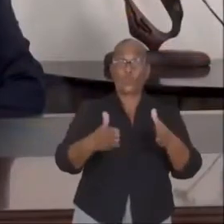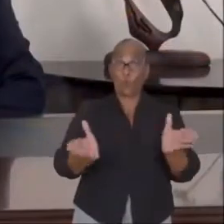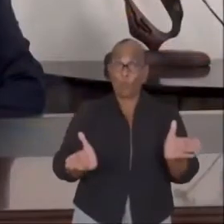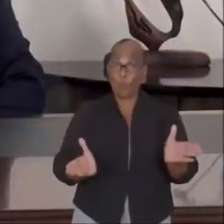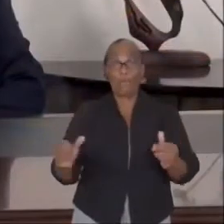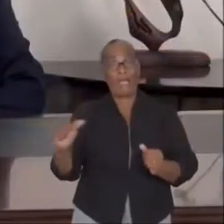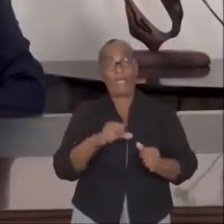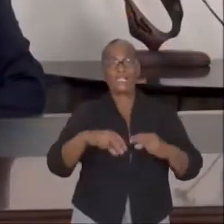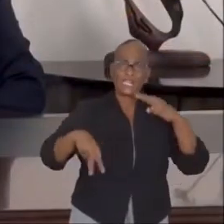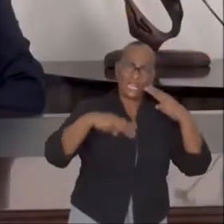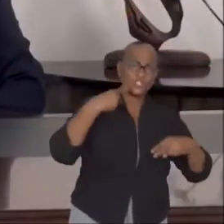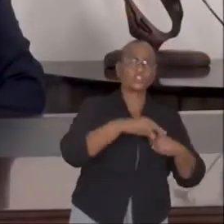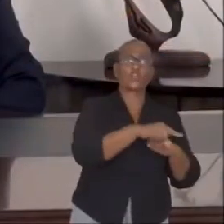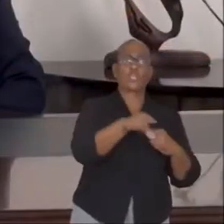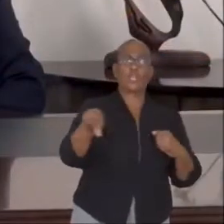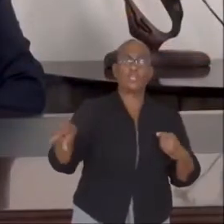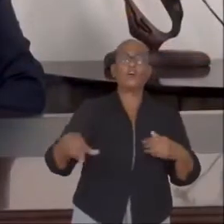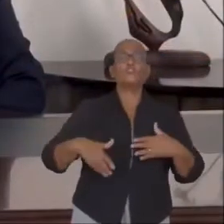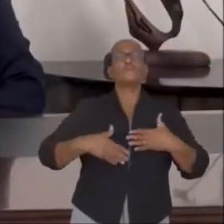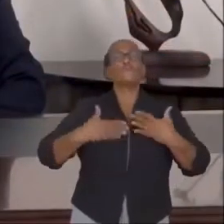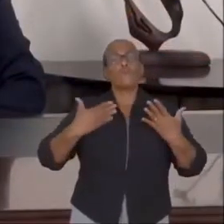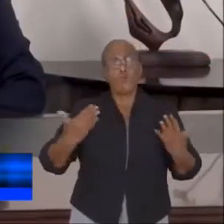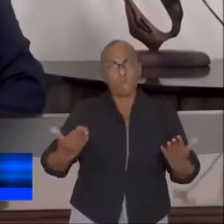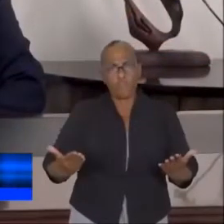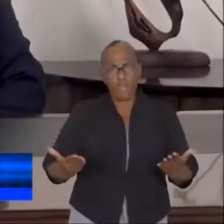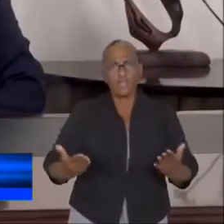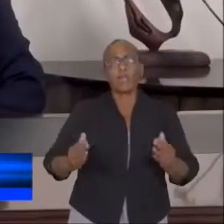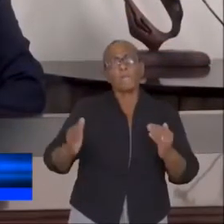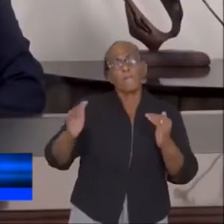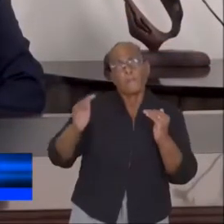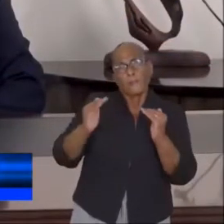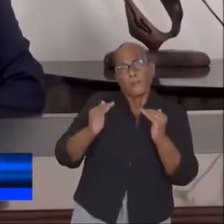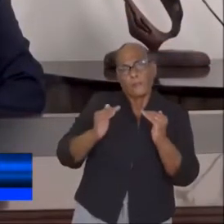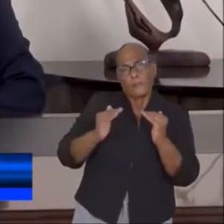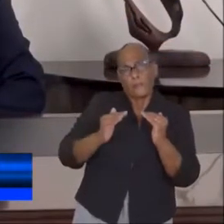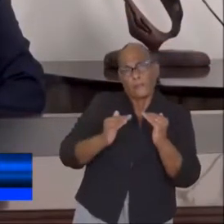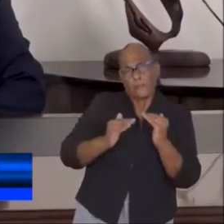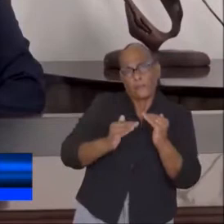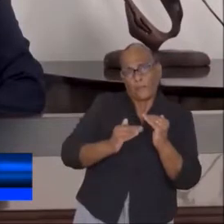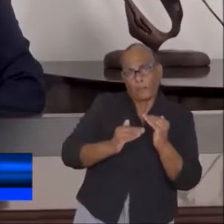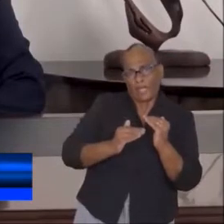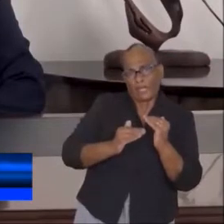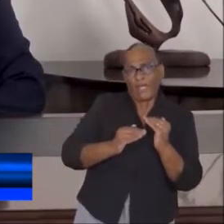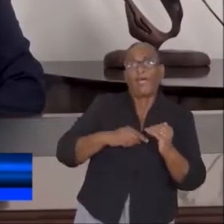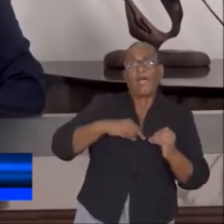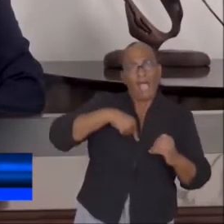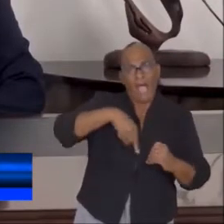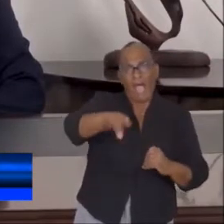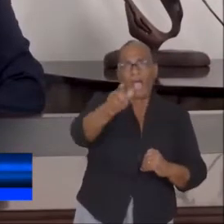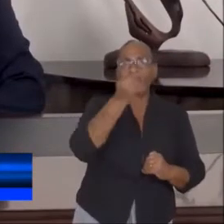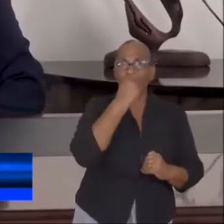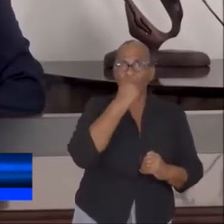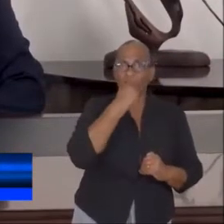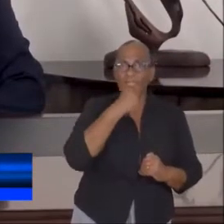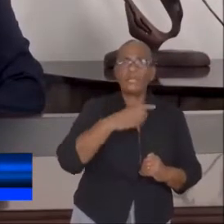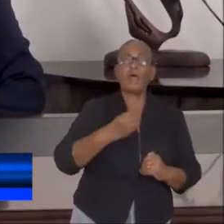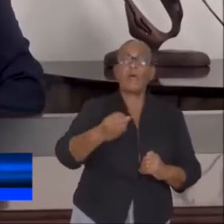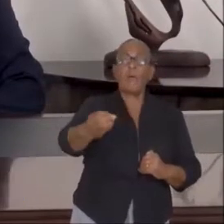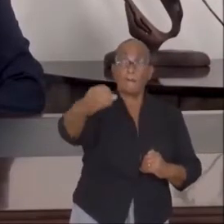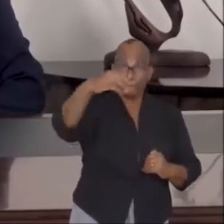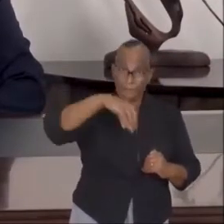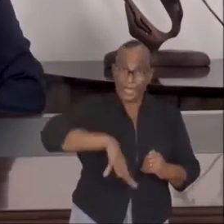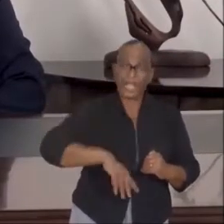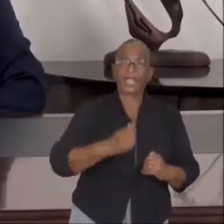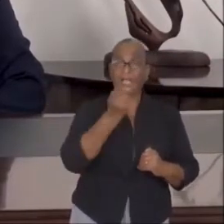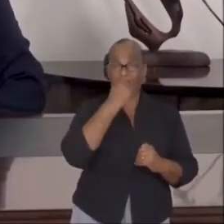opening van restaurants en andere eetgelegenheden wordt zoveel als mogelijk beperkt tot afvalservice